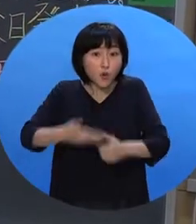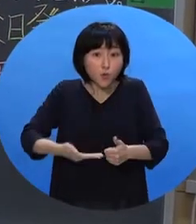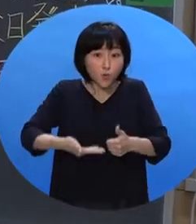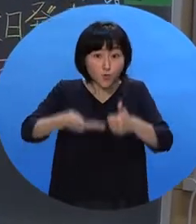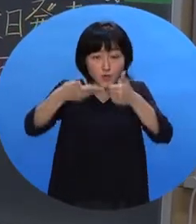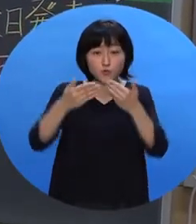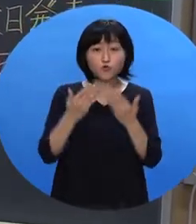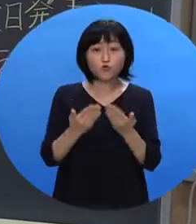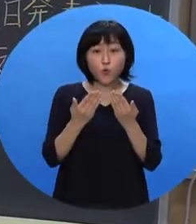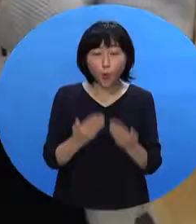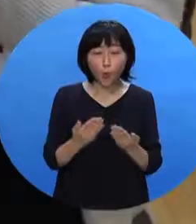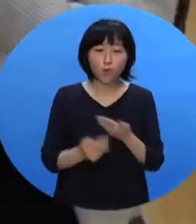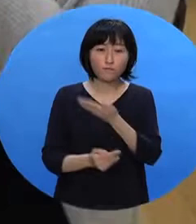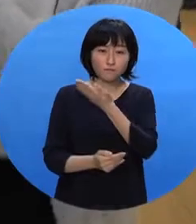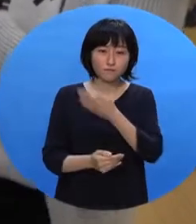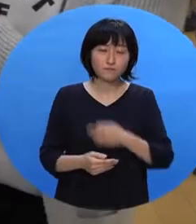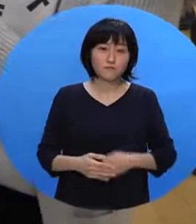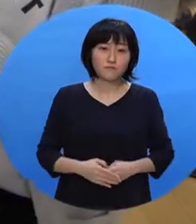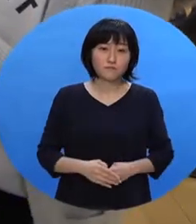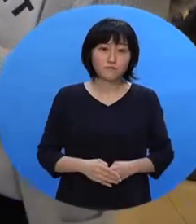ていました。